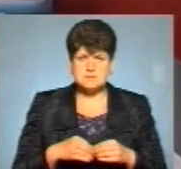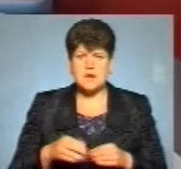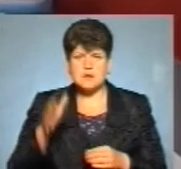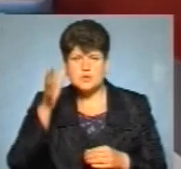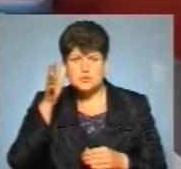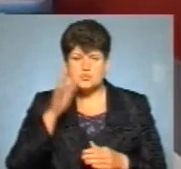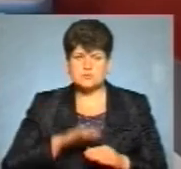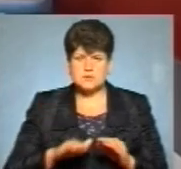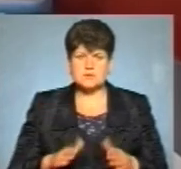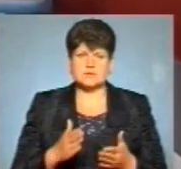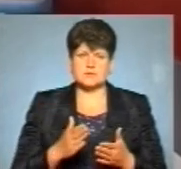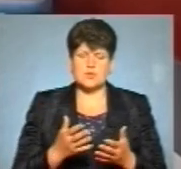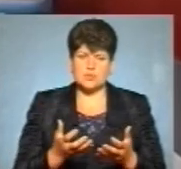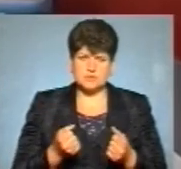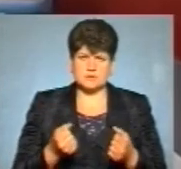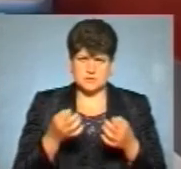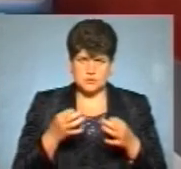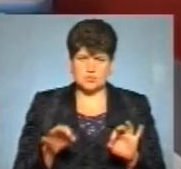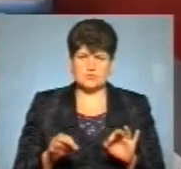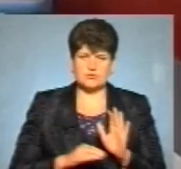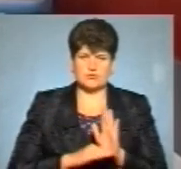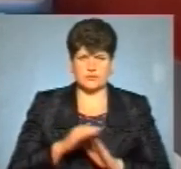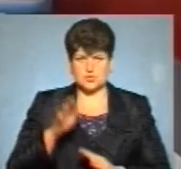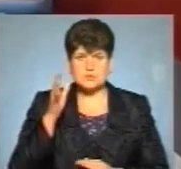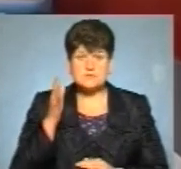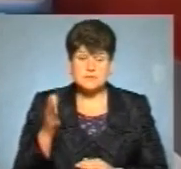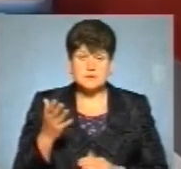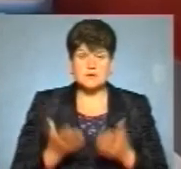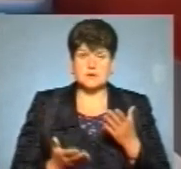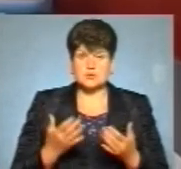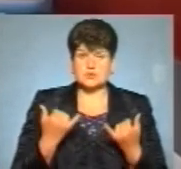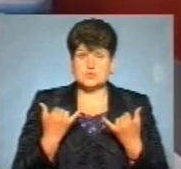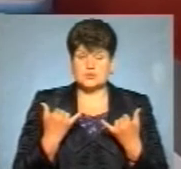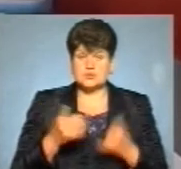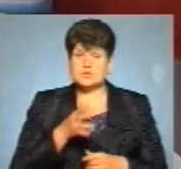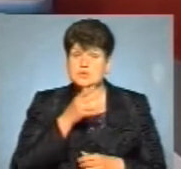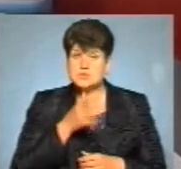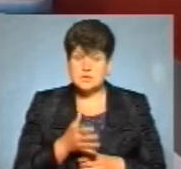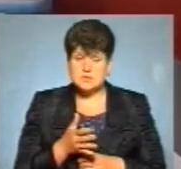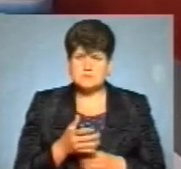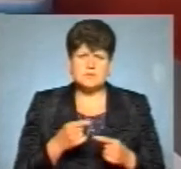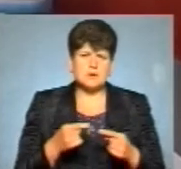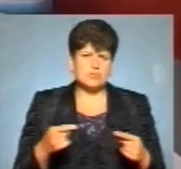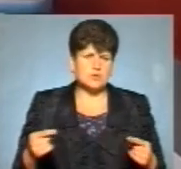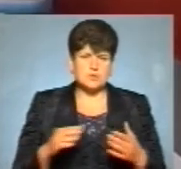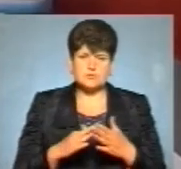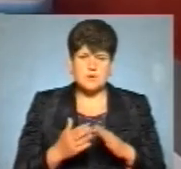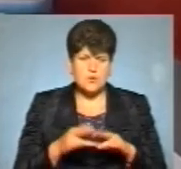діти, отримали доступ до вищої освіти. І якщо на сьогоднішній час при будь-яких